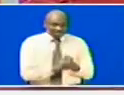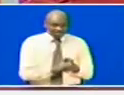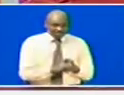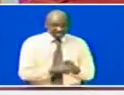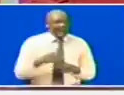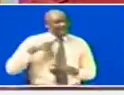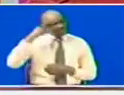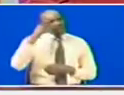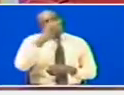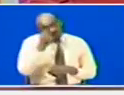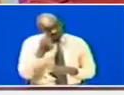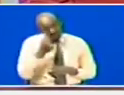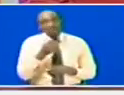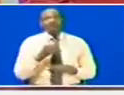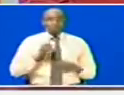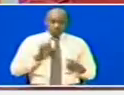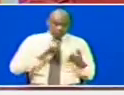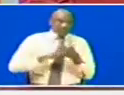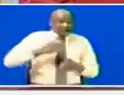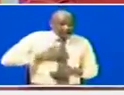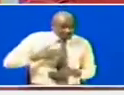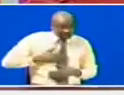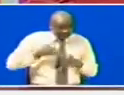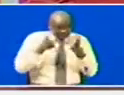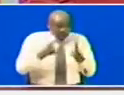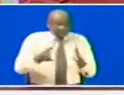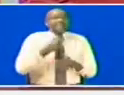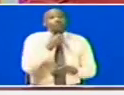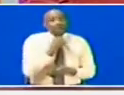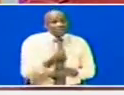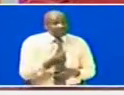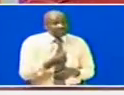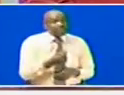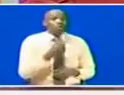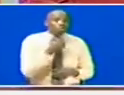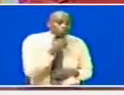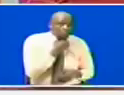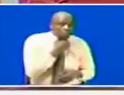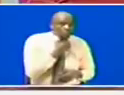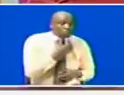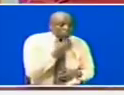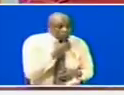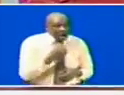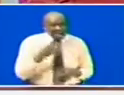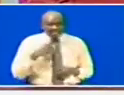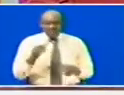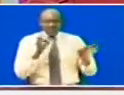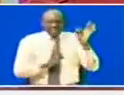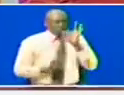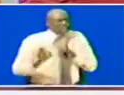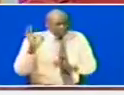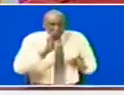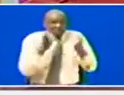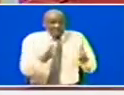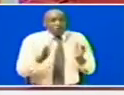wake ama bibi zetu wa siku hizi wanataka kukengeuzwa sana na mitindo ya kisasa